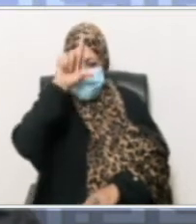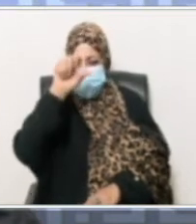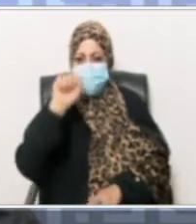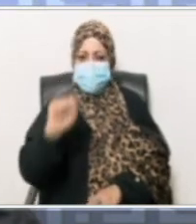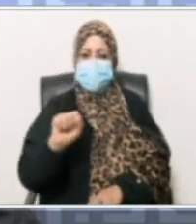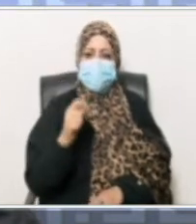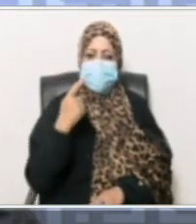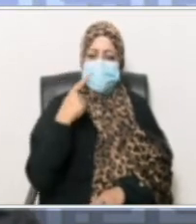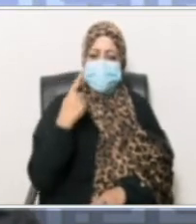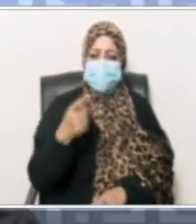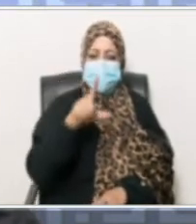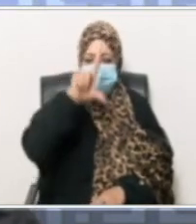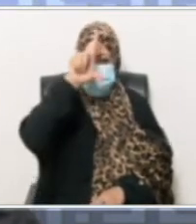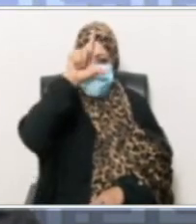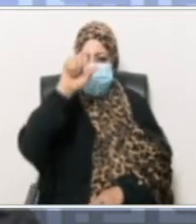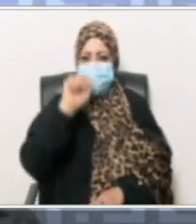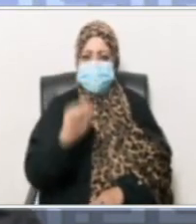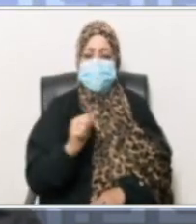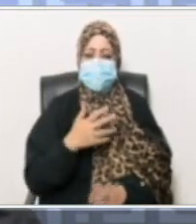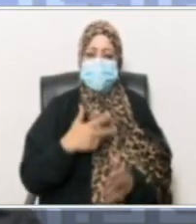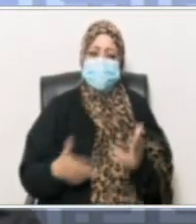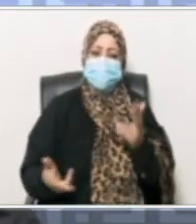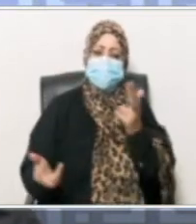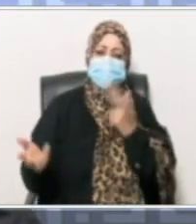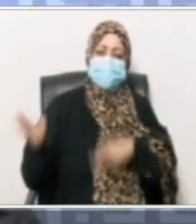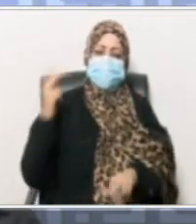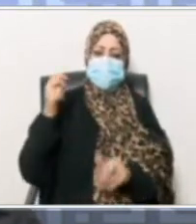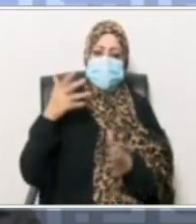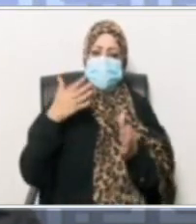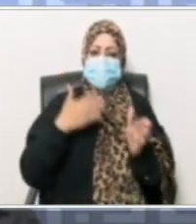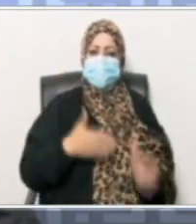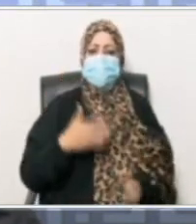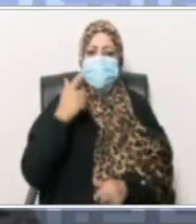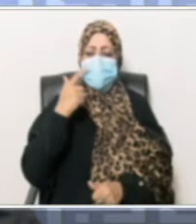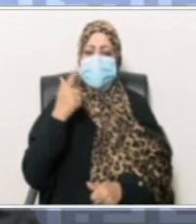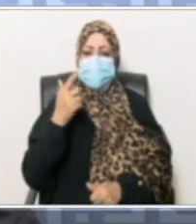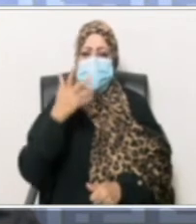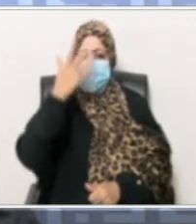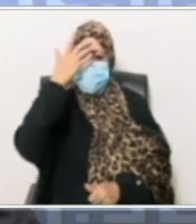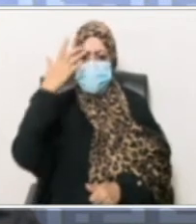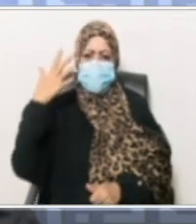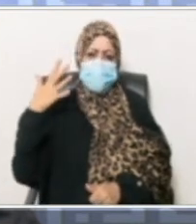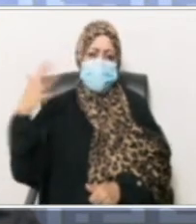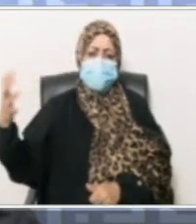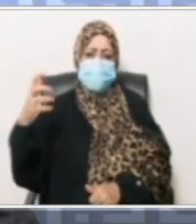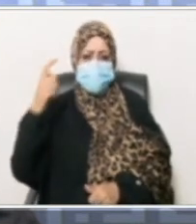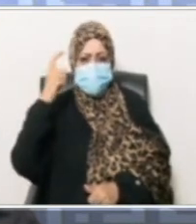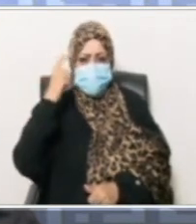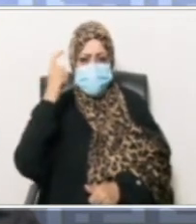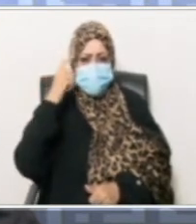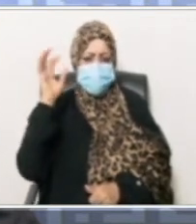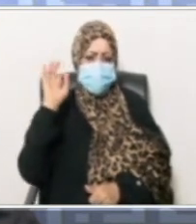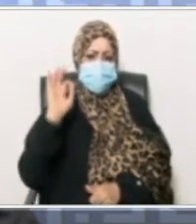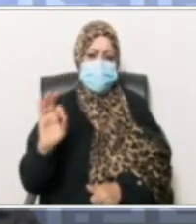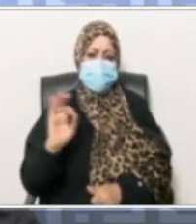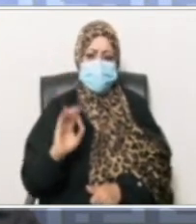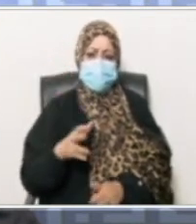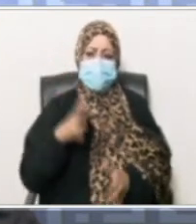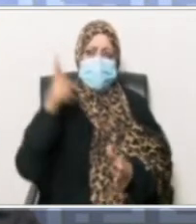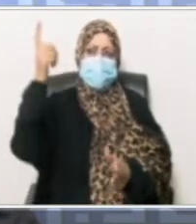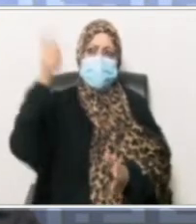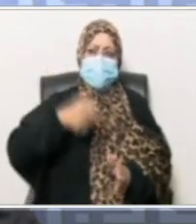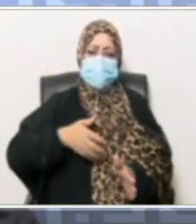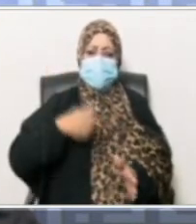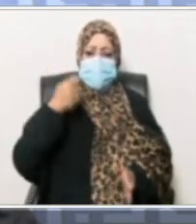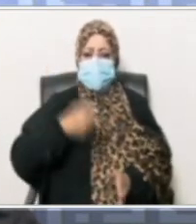السلف الأول كلهم علماء، ولما أمر النبي صلى الله عليه وسلم طاعة الأمراء كانوا أمراء